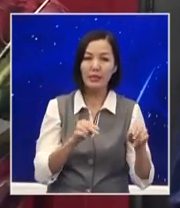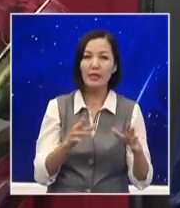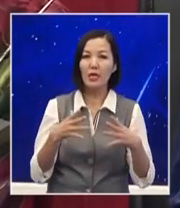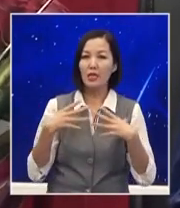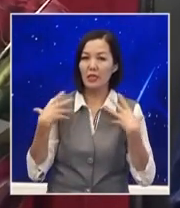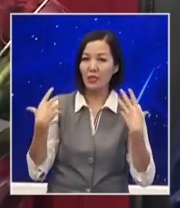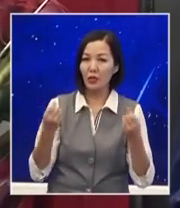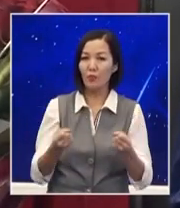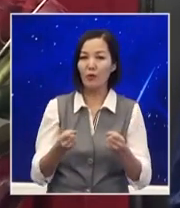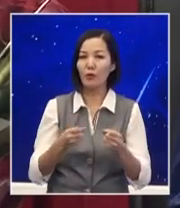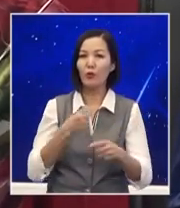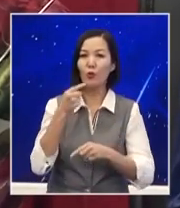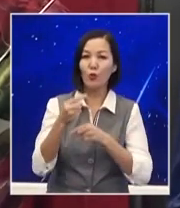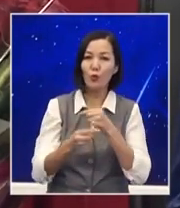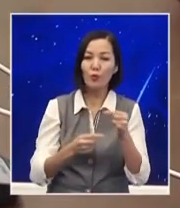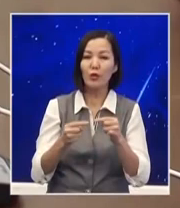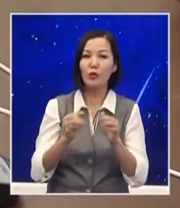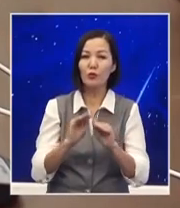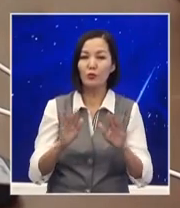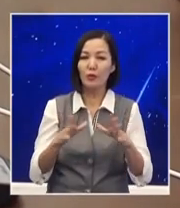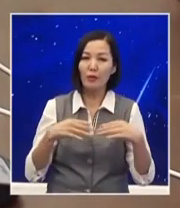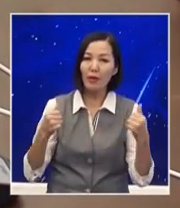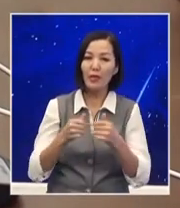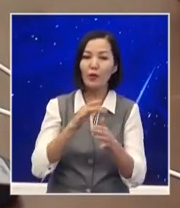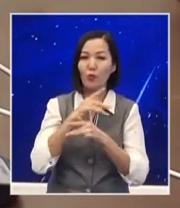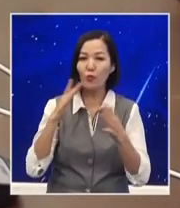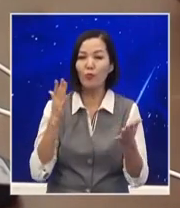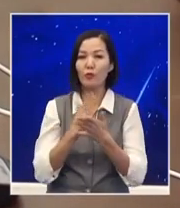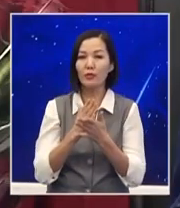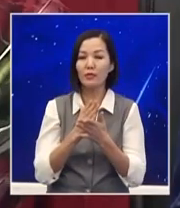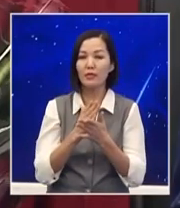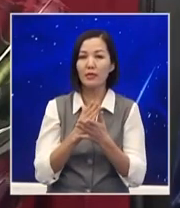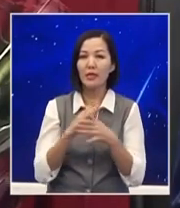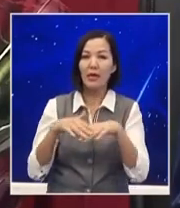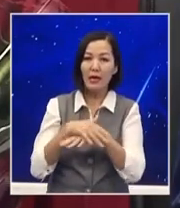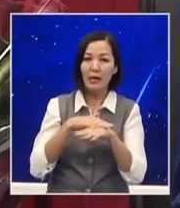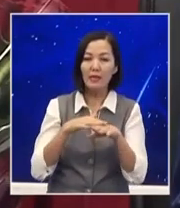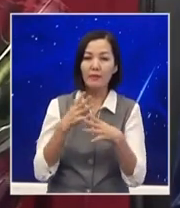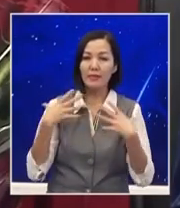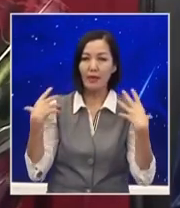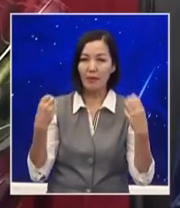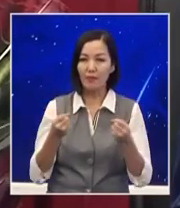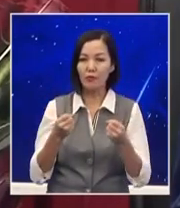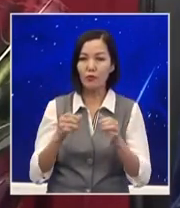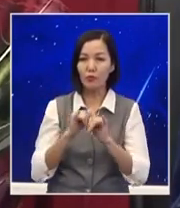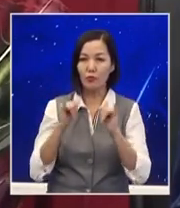екеуміз сияқты өмірлі шүбірлі болыңыздар. Ел жұртымыз аман болып, осындай